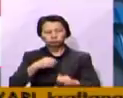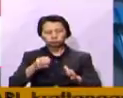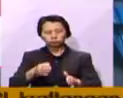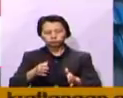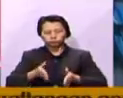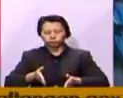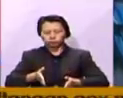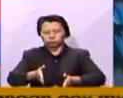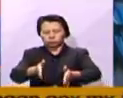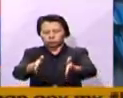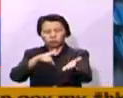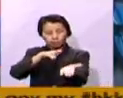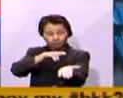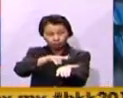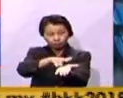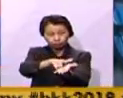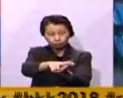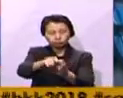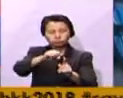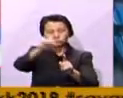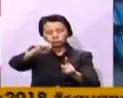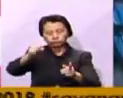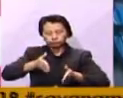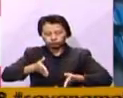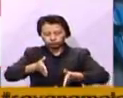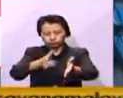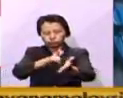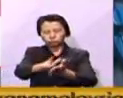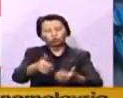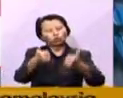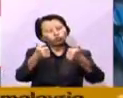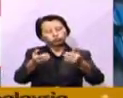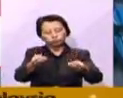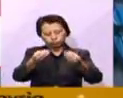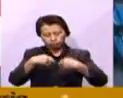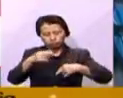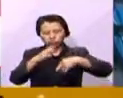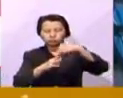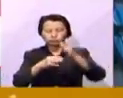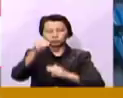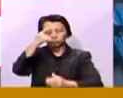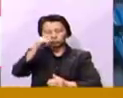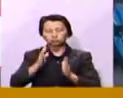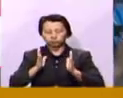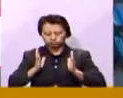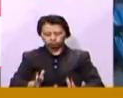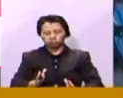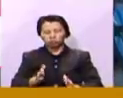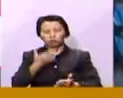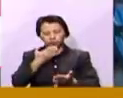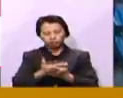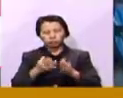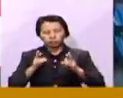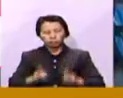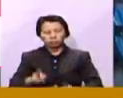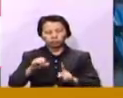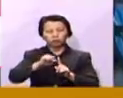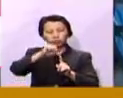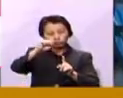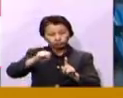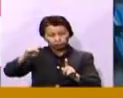penetarafan lapangan terbang di Sandakan ini sangat memberi keselesaan kepada semua pengguna, terutamanya rakyat-rakyat di